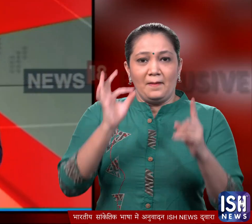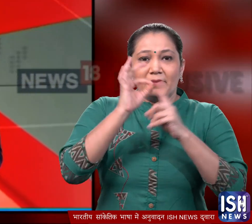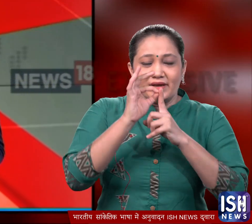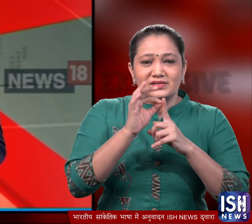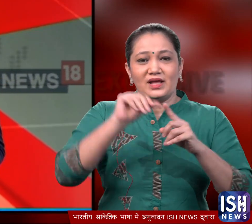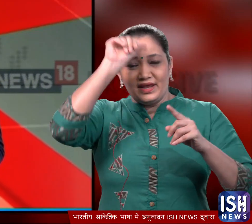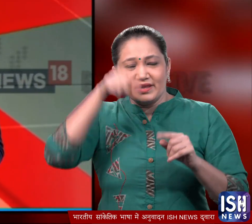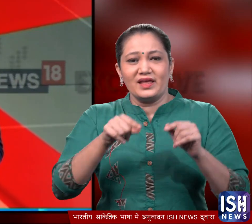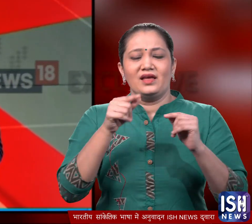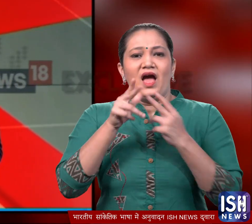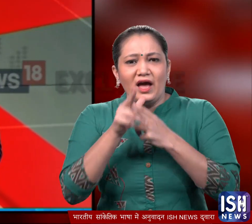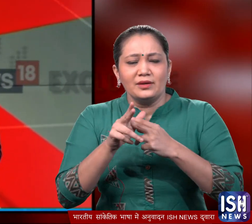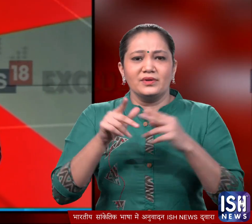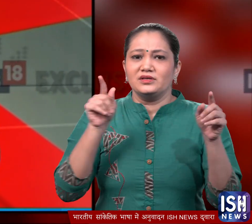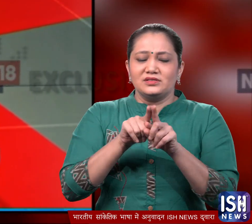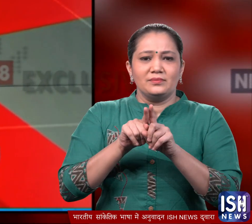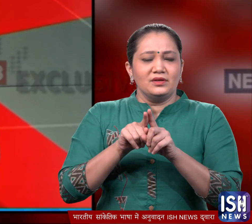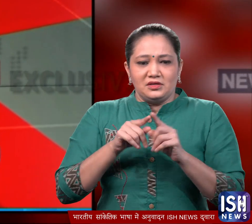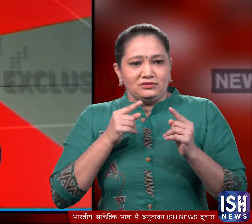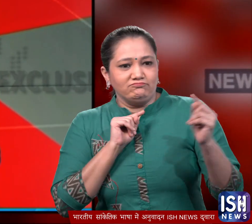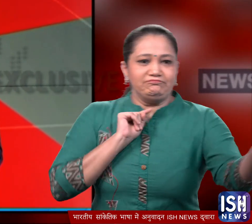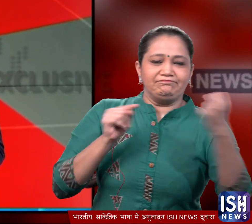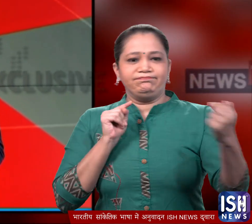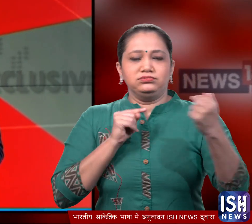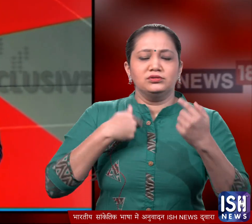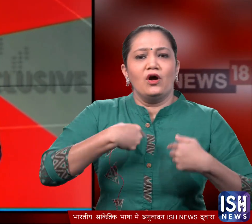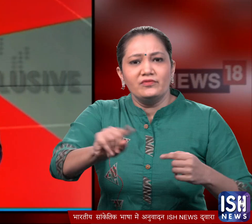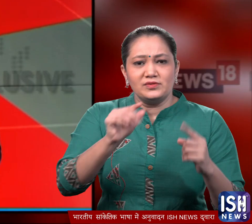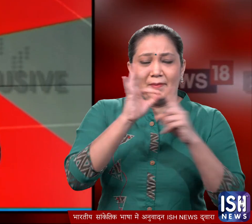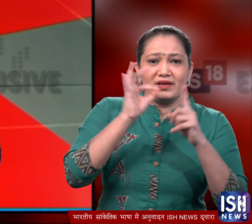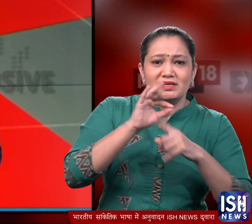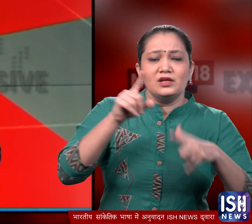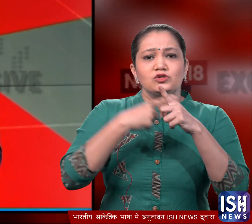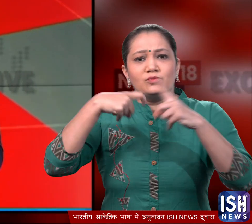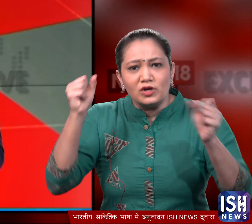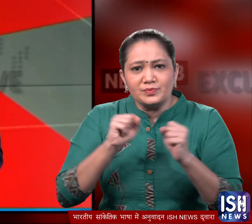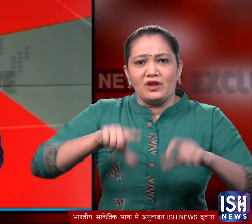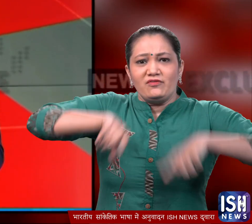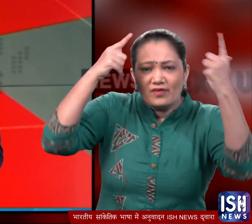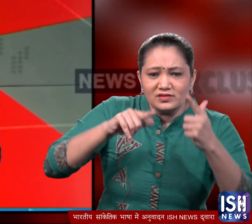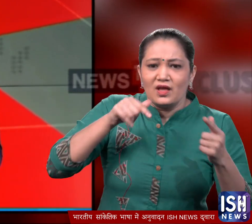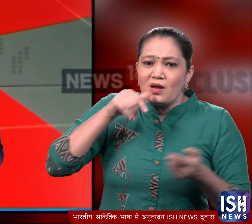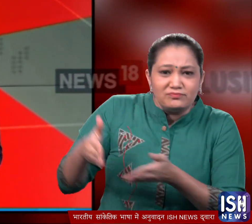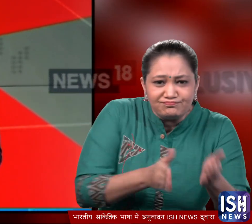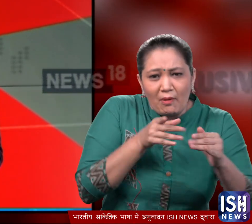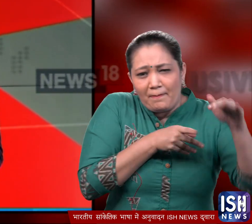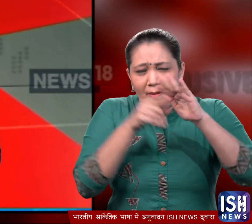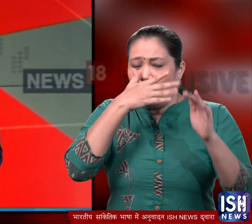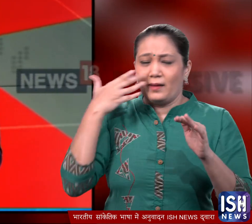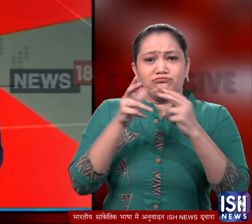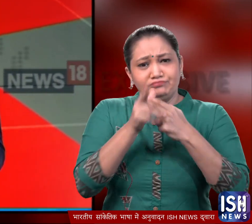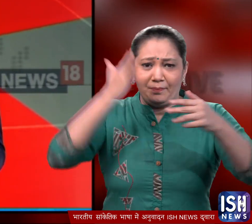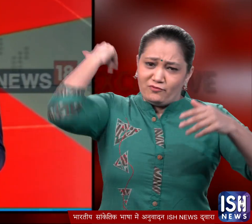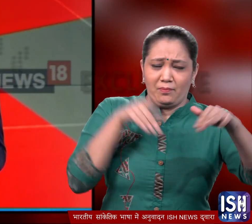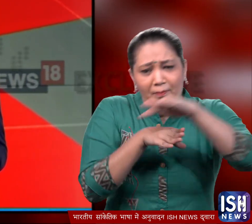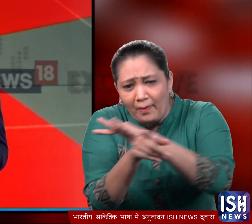बात है कि पाकिस्तान और भारत की सेना की हालत तू डाल डाल में पात पात वाली है, क्योंकि पाकिस्तान ने जम्मू कश्मीर में जंगलों और नालों के रास्ते